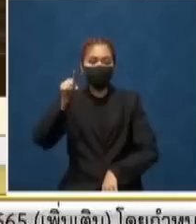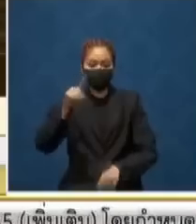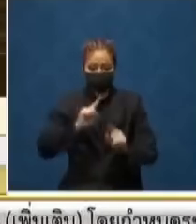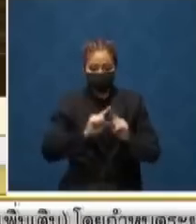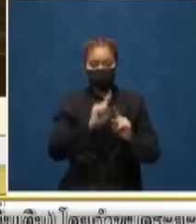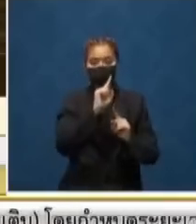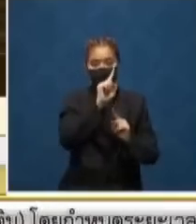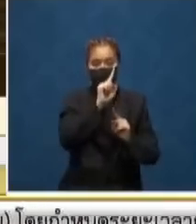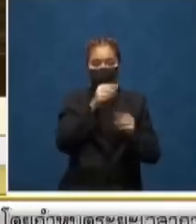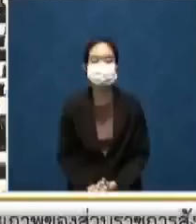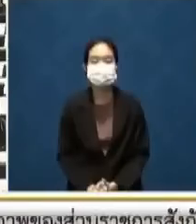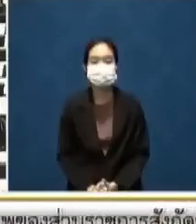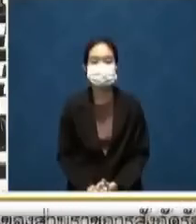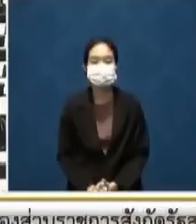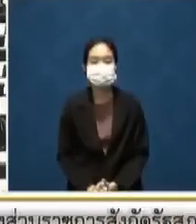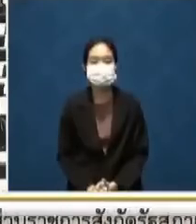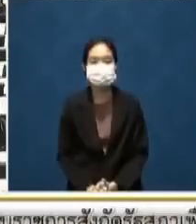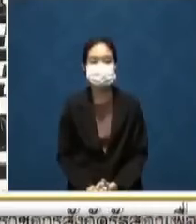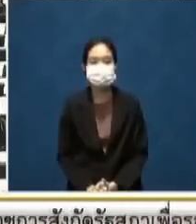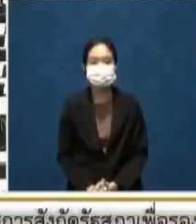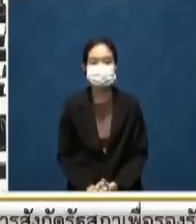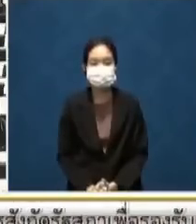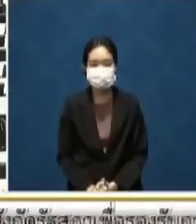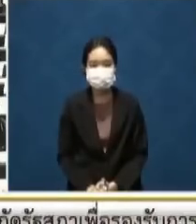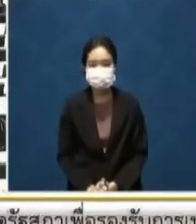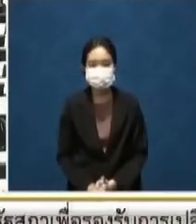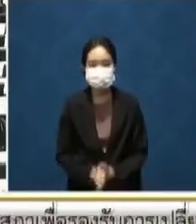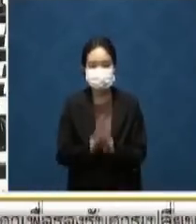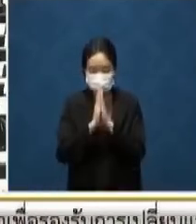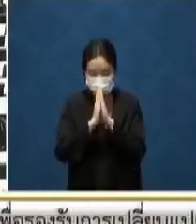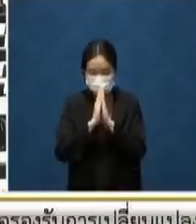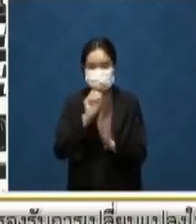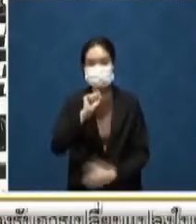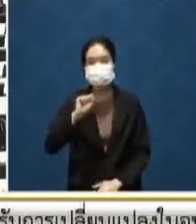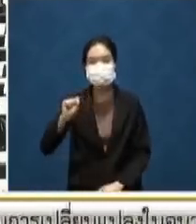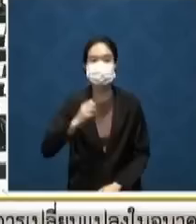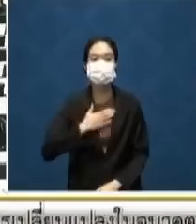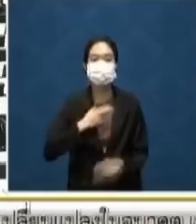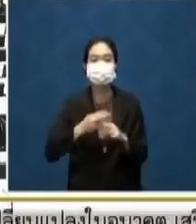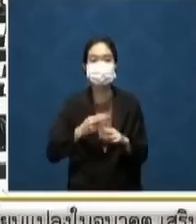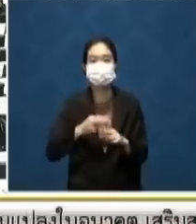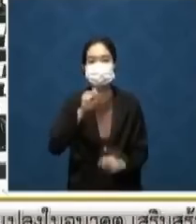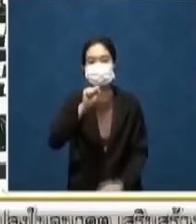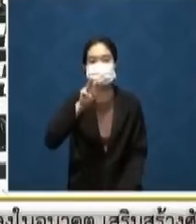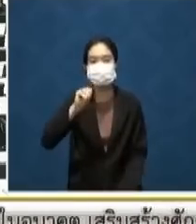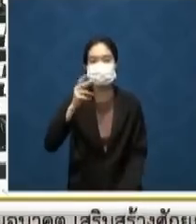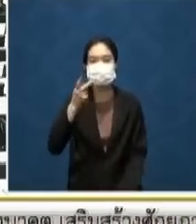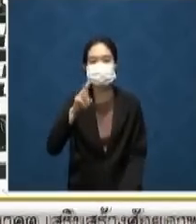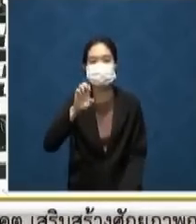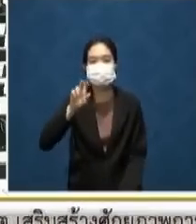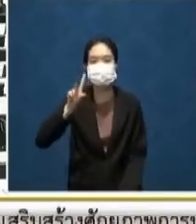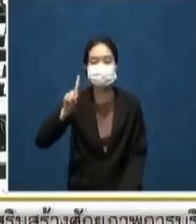มันคนละเรื่องกันคนละเรื่องกันความชอบเอ่อเพราะฉะนั้นเนี่ยก็จะหมดไปสมัยคุณอภิสิทธิ์เป็นนายกรัฐมนตรีตอนนั้นเนี่ย